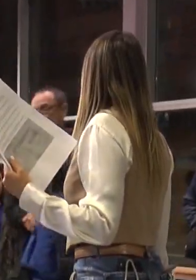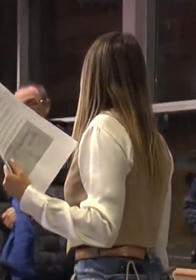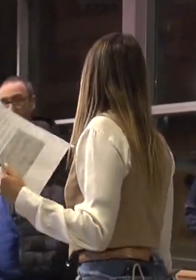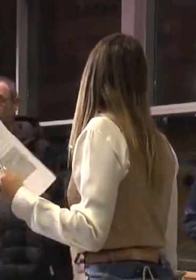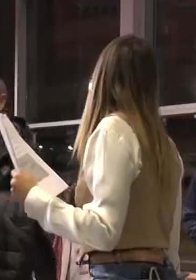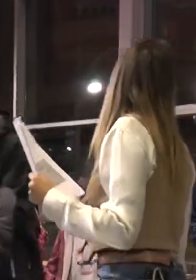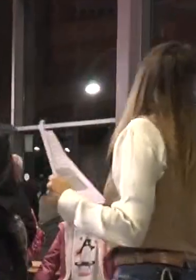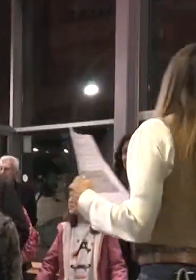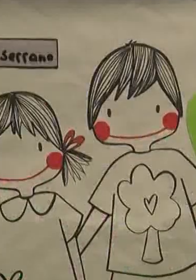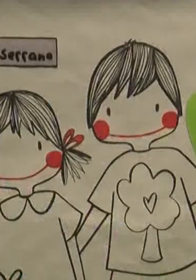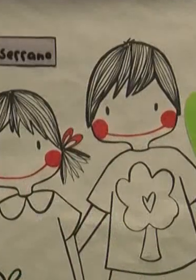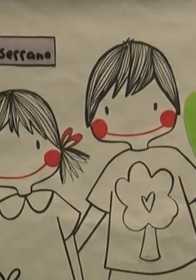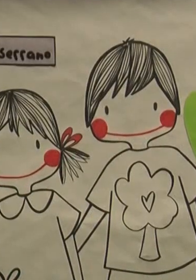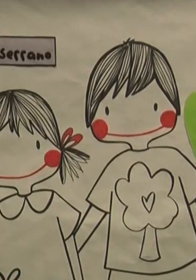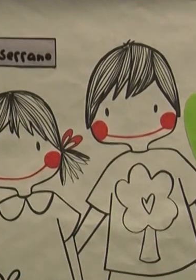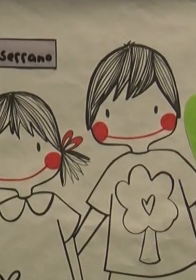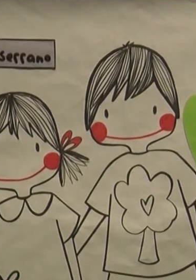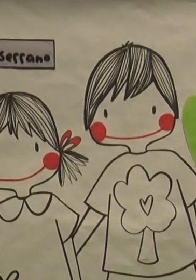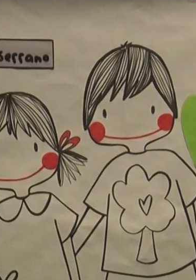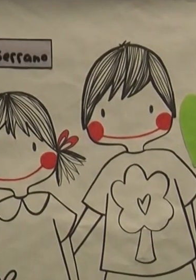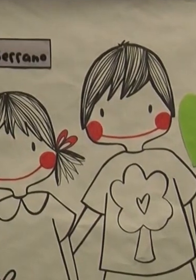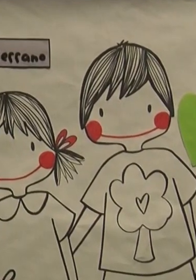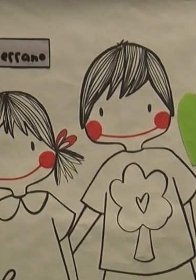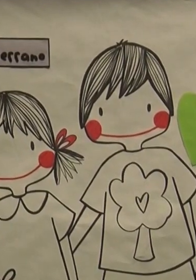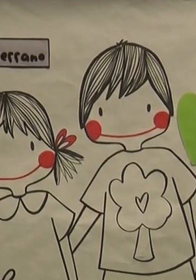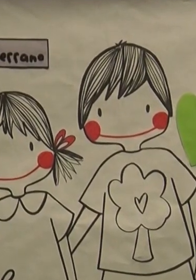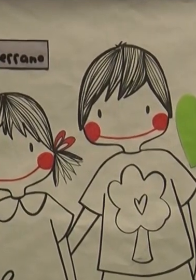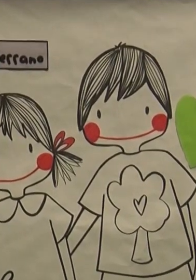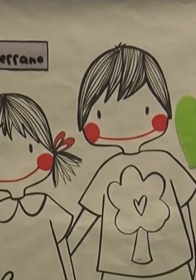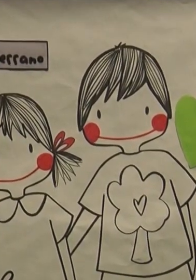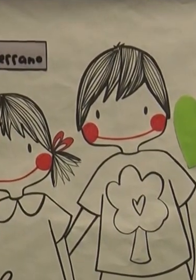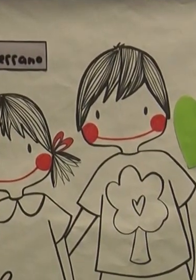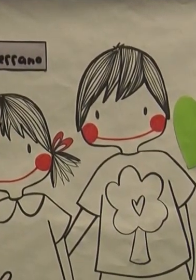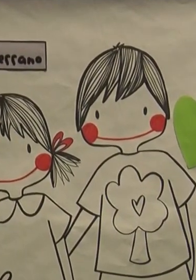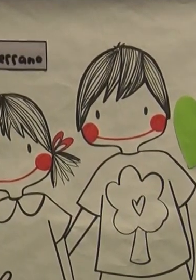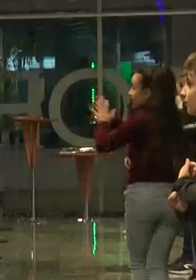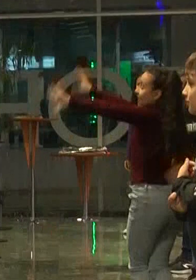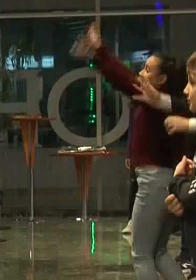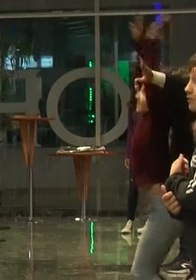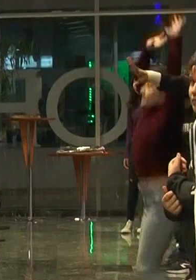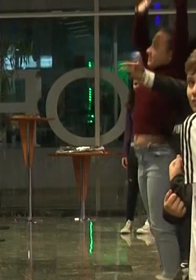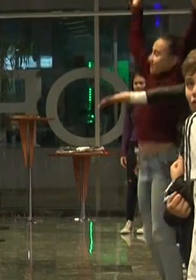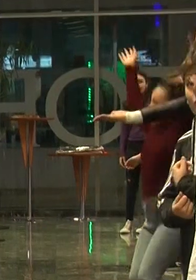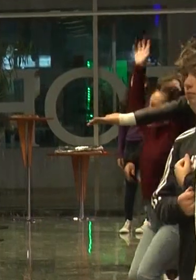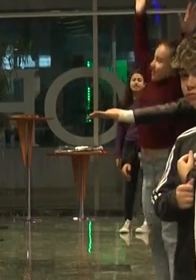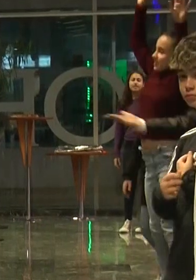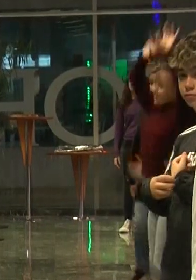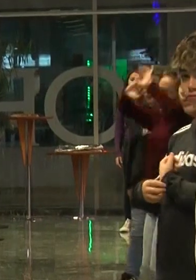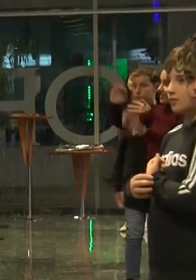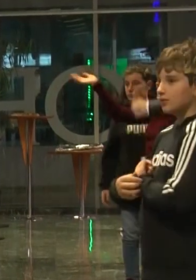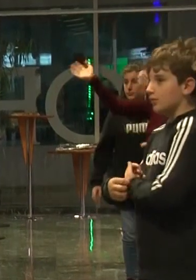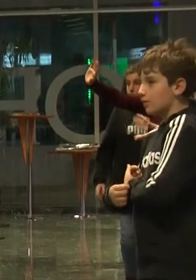bueno, els xiquets i les xiquetes estan super nerviosos i amb ganes de començar aquesta